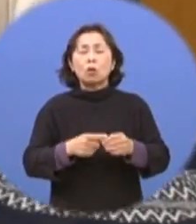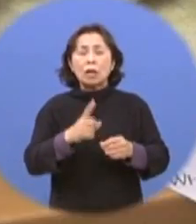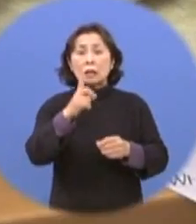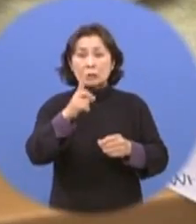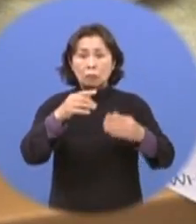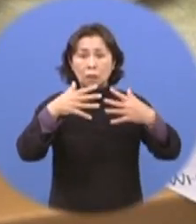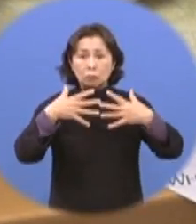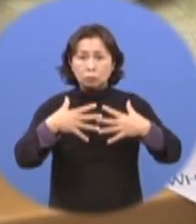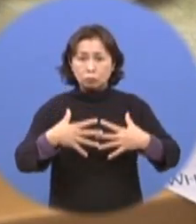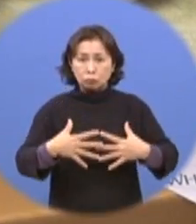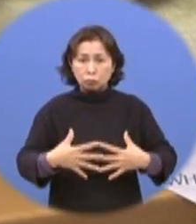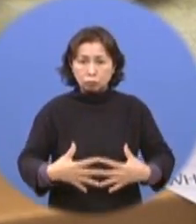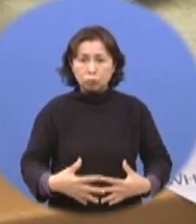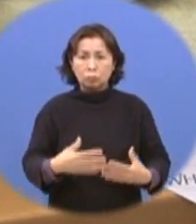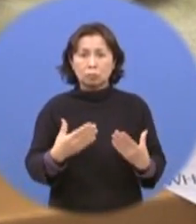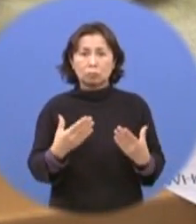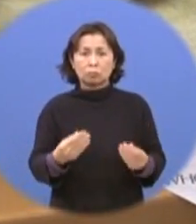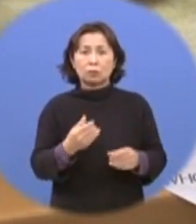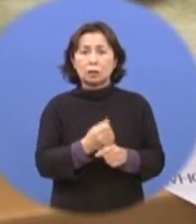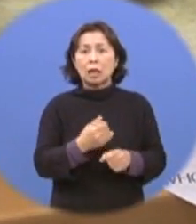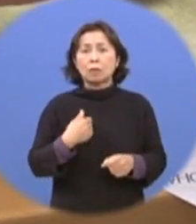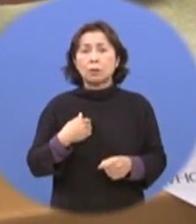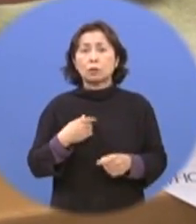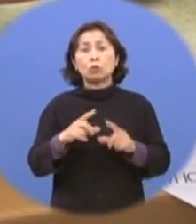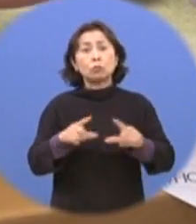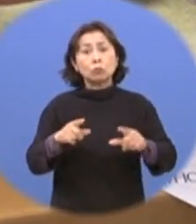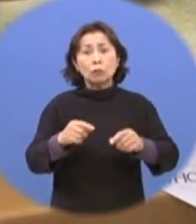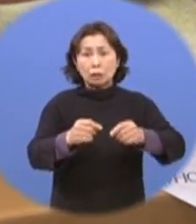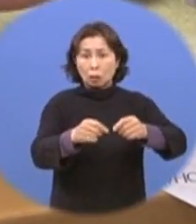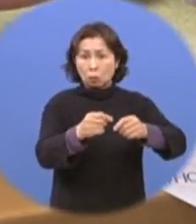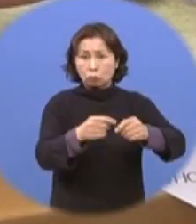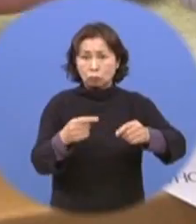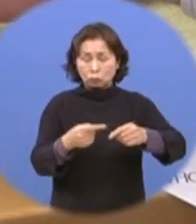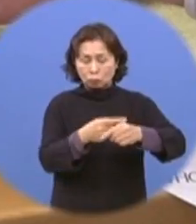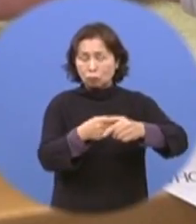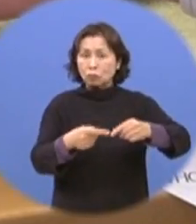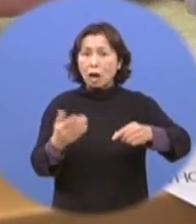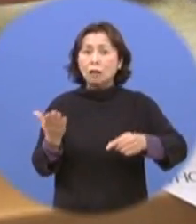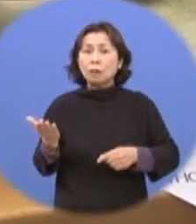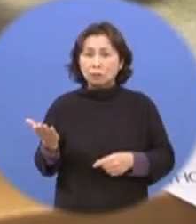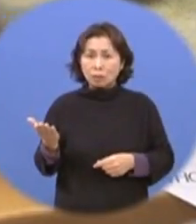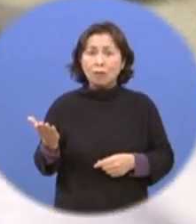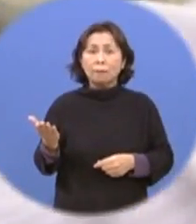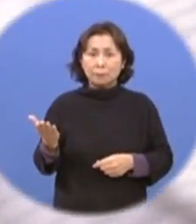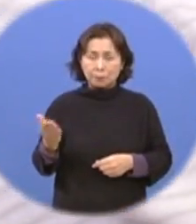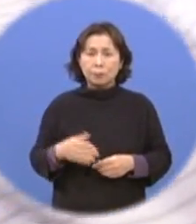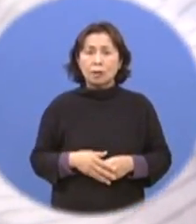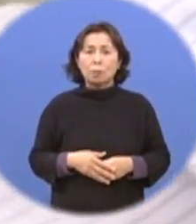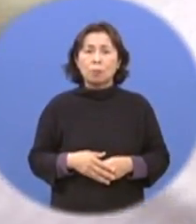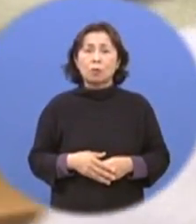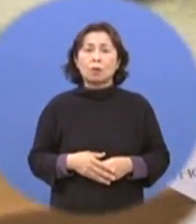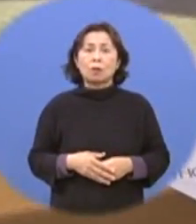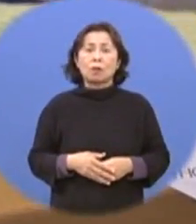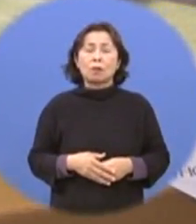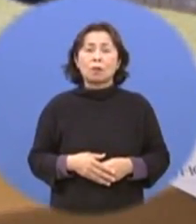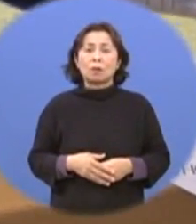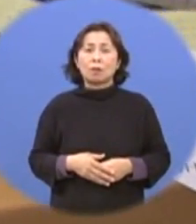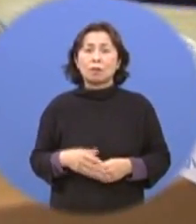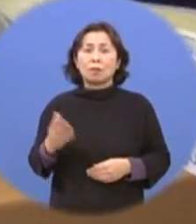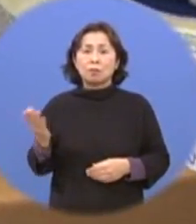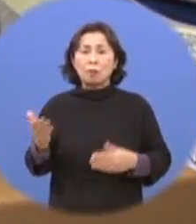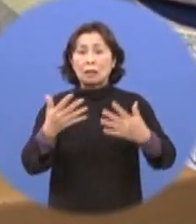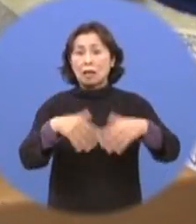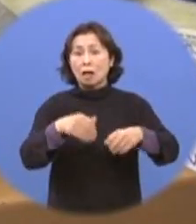できます通常はこういうふうに脱がれてるんですね新見がありますねこちらの機械で編成したもの